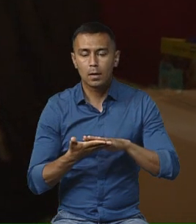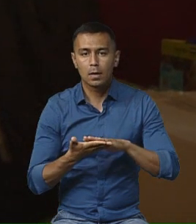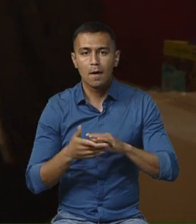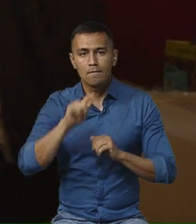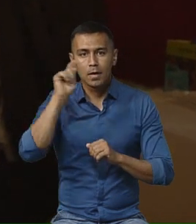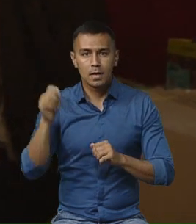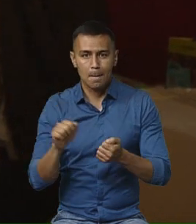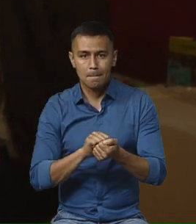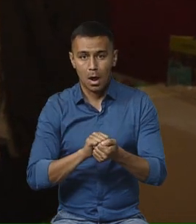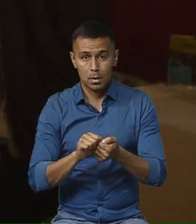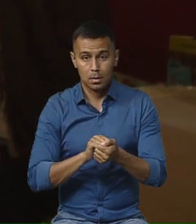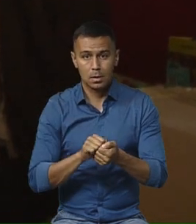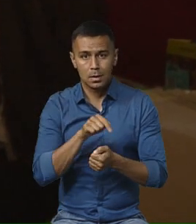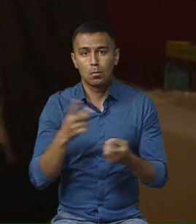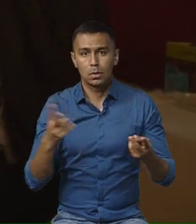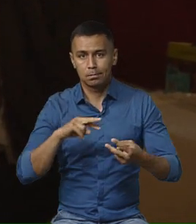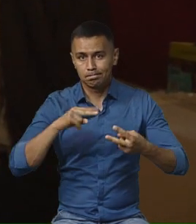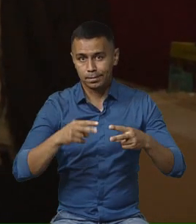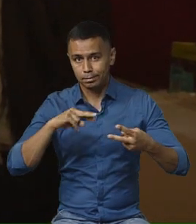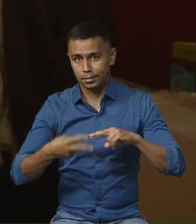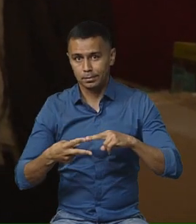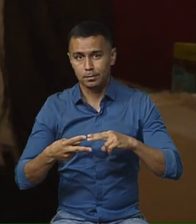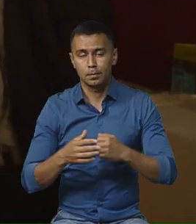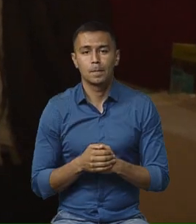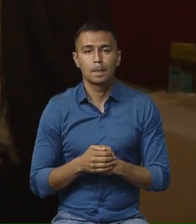війни прати, їх потрібно змінювати.